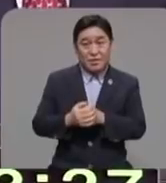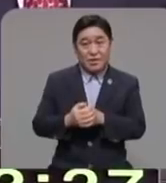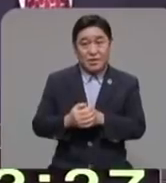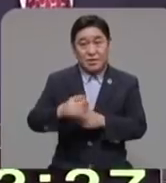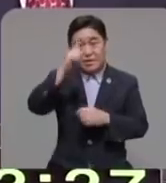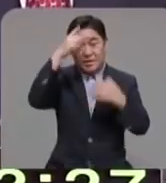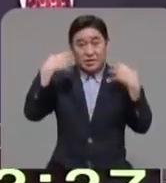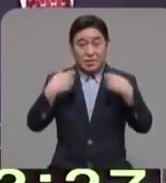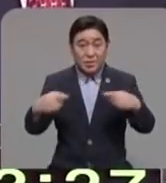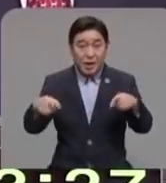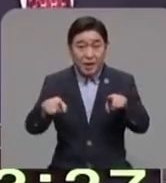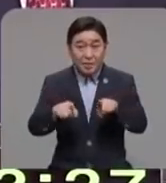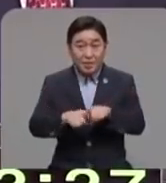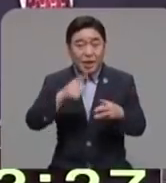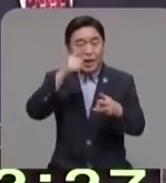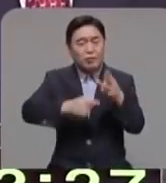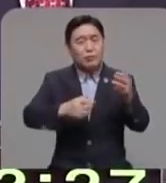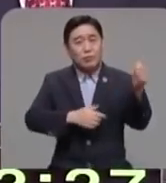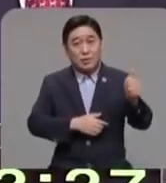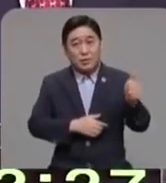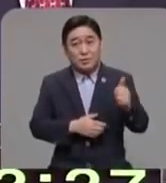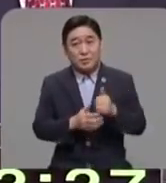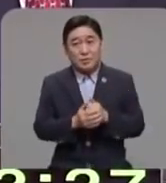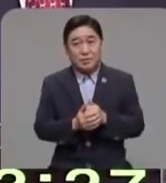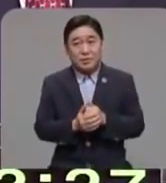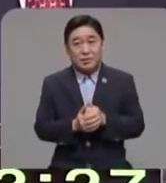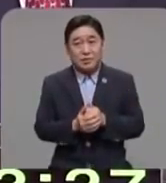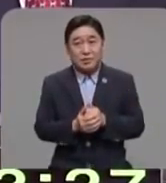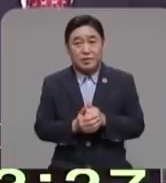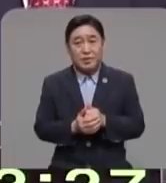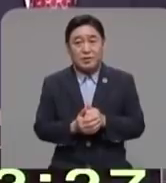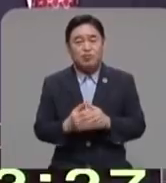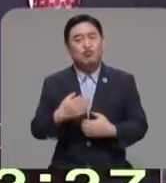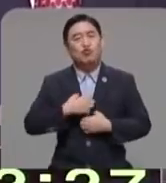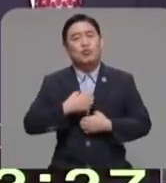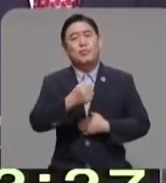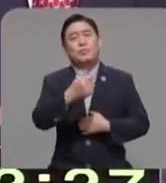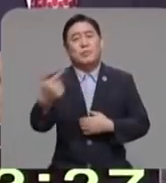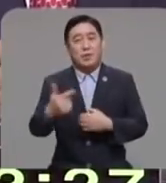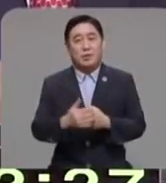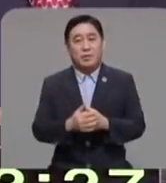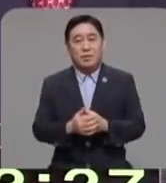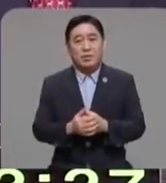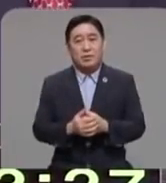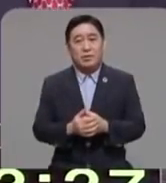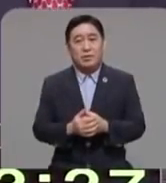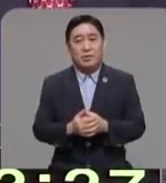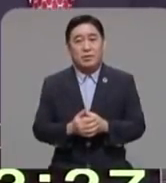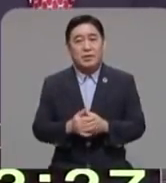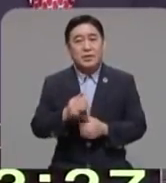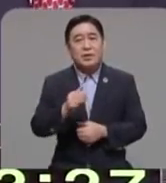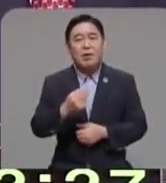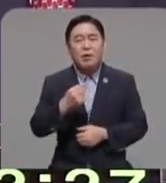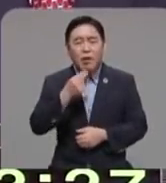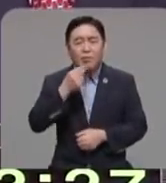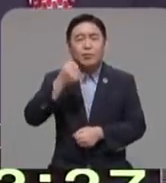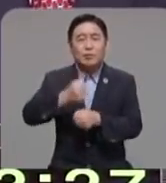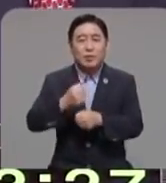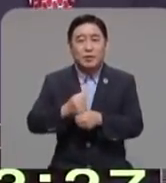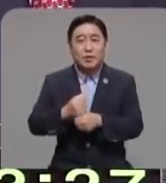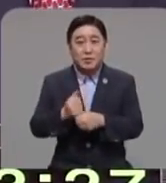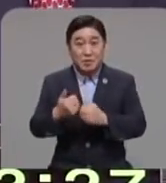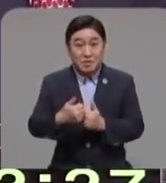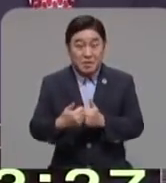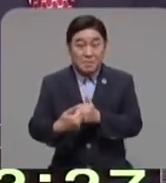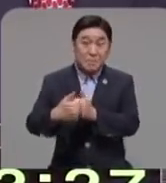무자비한 정권과 함께 우리 윤석열 총장님은 이제 리스크가 많으신 거고요. 있든 없든 없는 것까지도 만들어가지고 결국